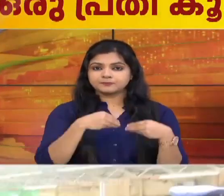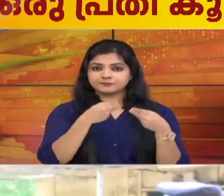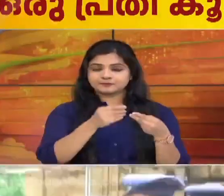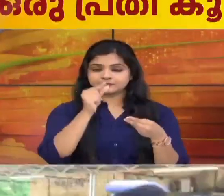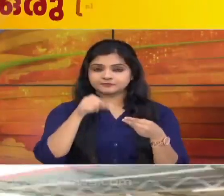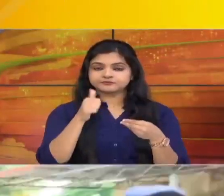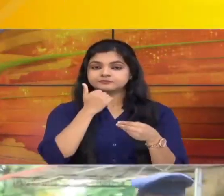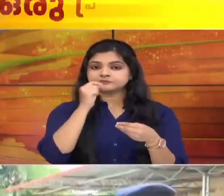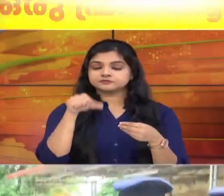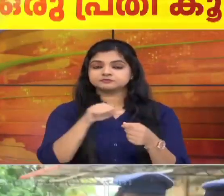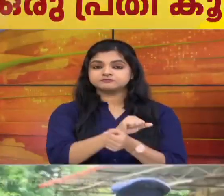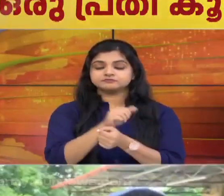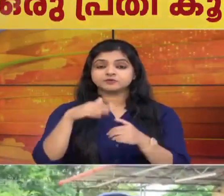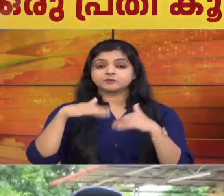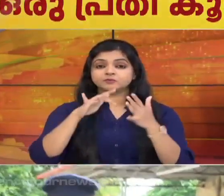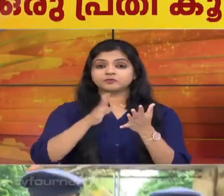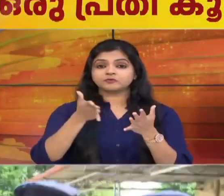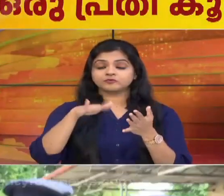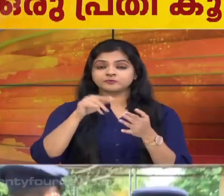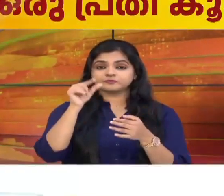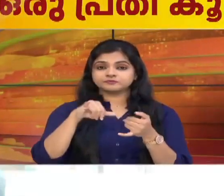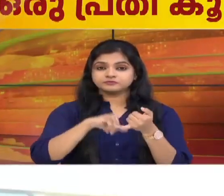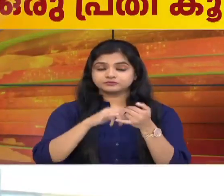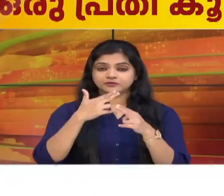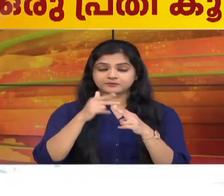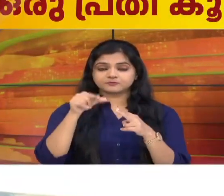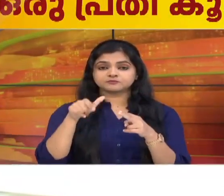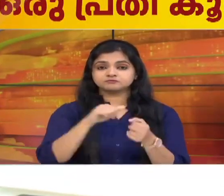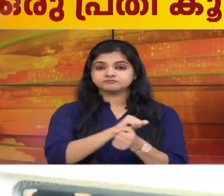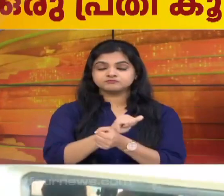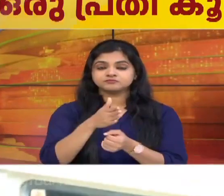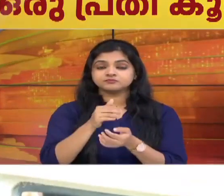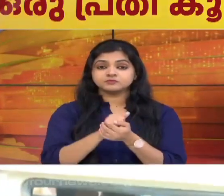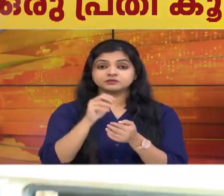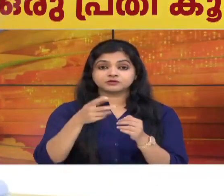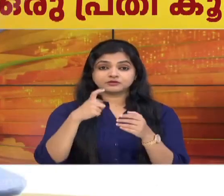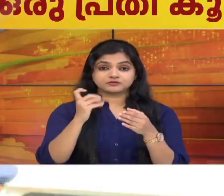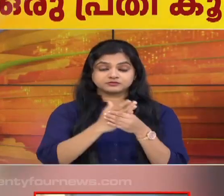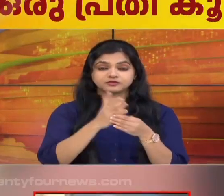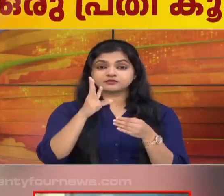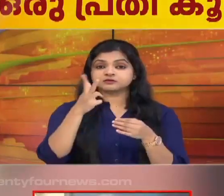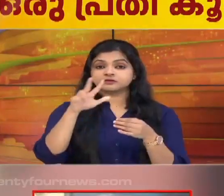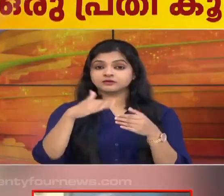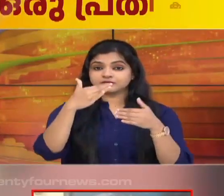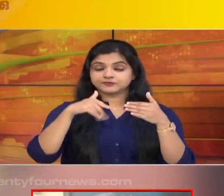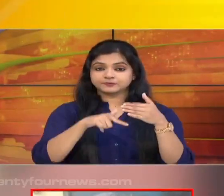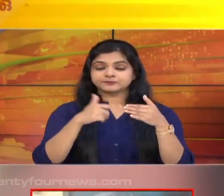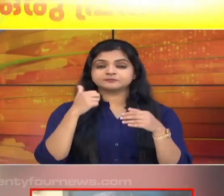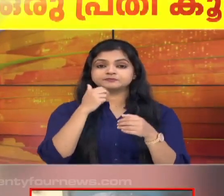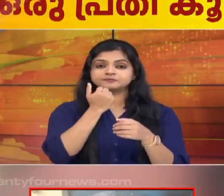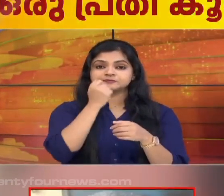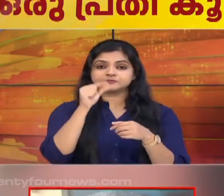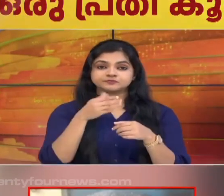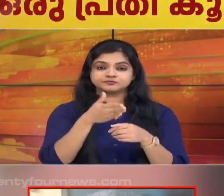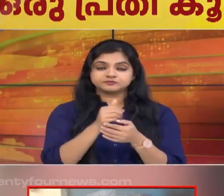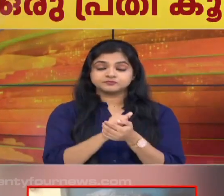പിടിയിലായിട്ടുള്ളത്. മലപ്പുറം സ്വദേശി സിറാജുദ്ദീനാണ് പിടിയിലായത്. ഈ കേസിലെ 38-ാമത്തെ പ്രതിയാണ് ഇയാൾ. കേസിൽ ഇതോടുകൂടി